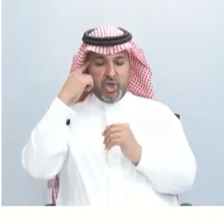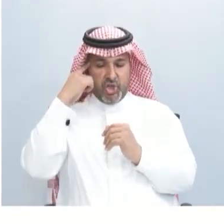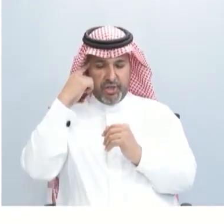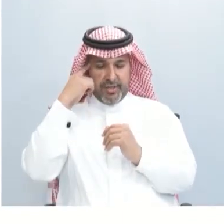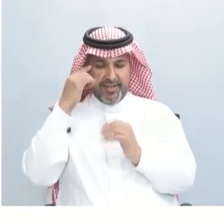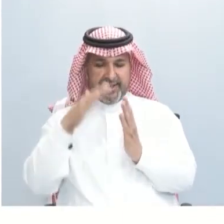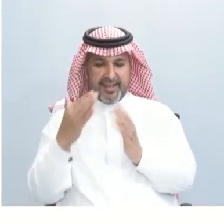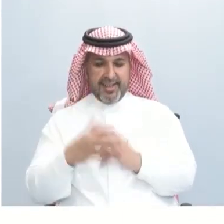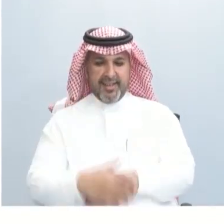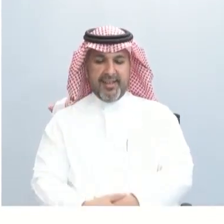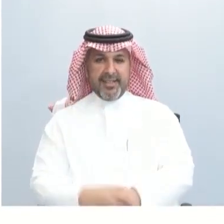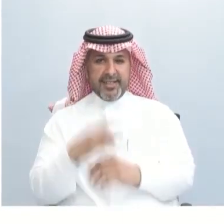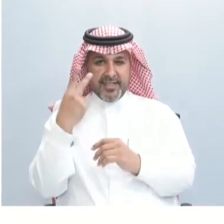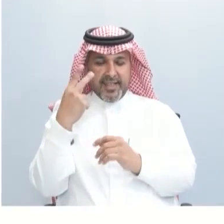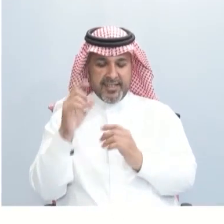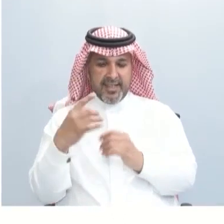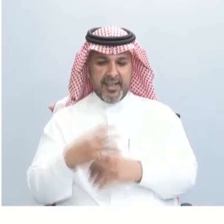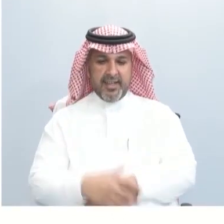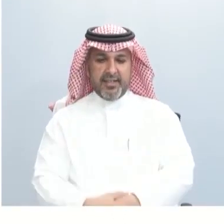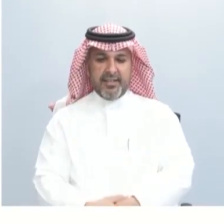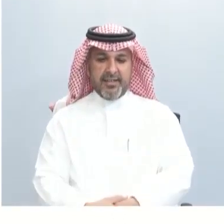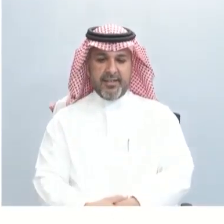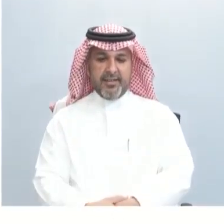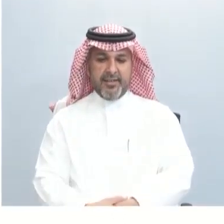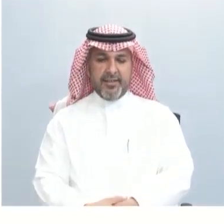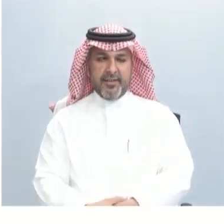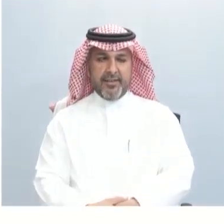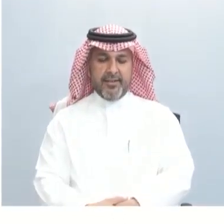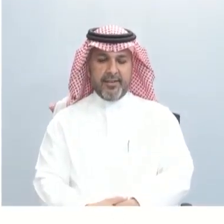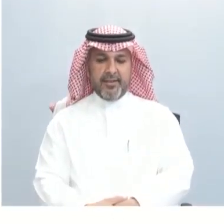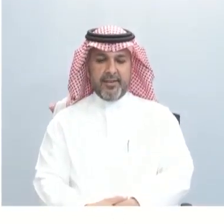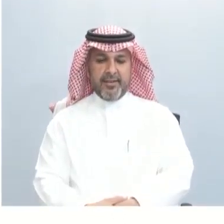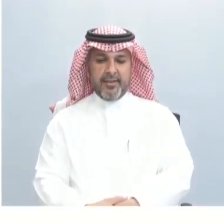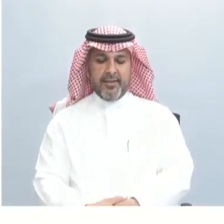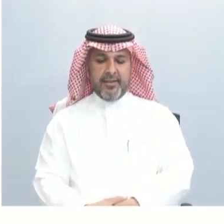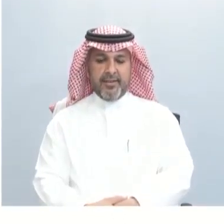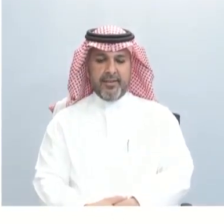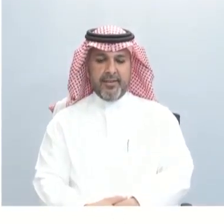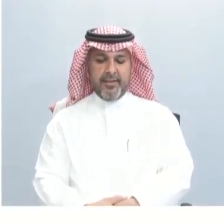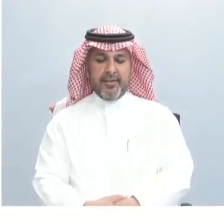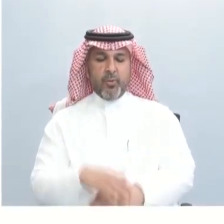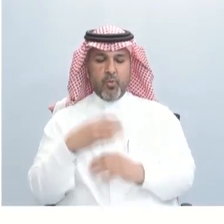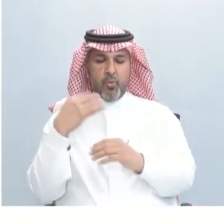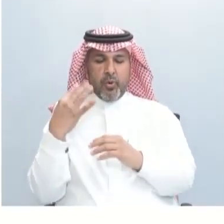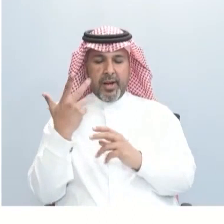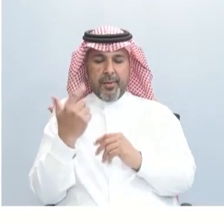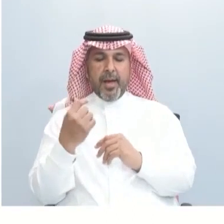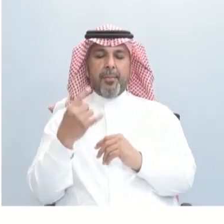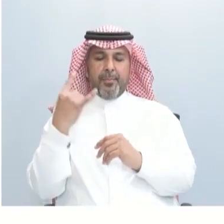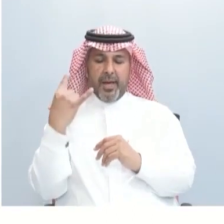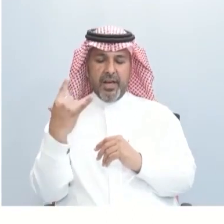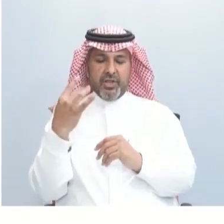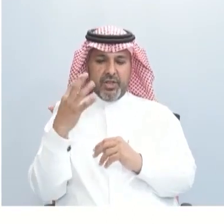لاختيار جائزتين والعدد او العنصر الرابع في مثلث